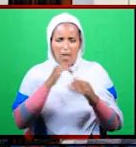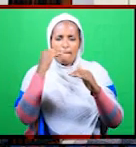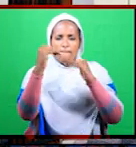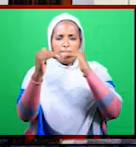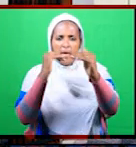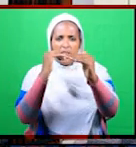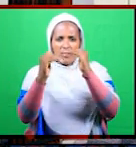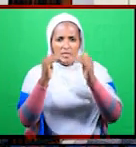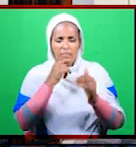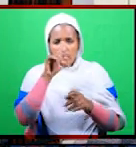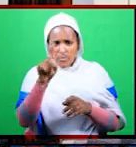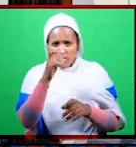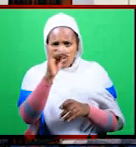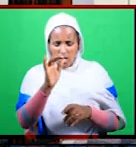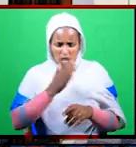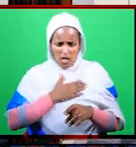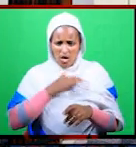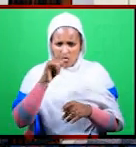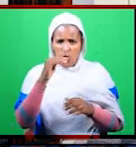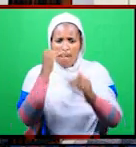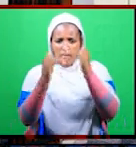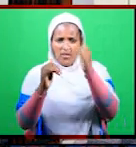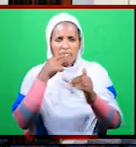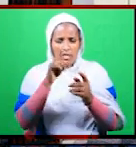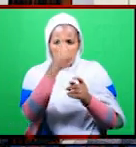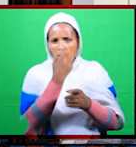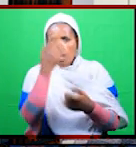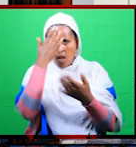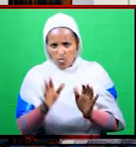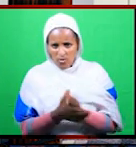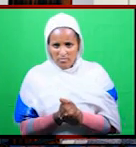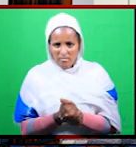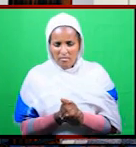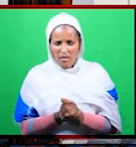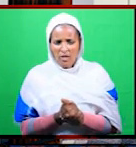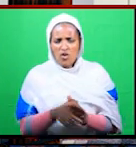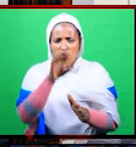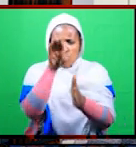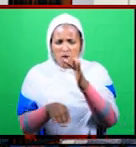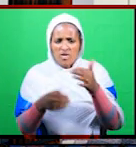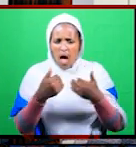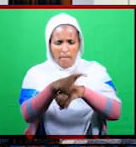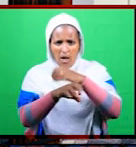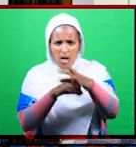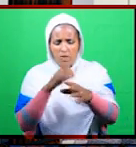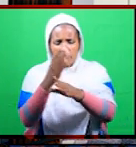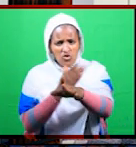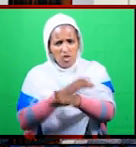የምንጠይቀው እንጂ እኔ ስመጥናታለሁ ብለን ጠይቀን አናውቅም። ጉድለት አለባት ስንል የኔስ ጉድለት ብለን ራሳችን አንጠይቅም። ወይም